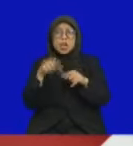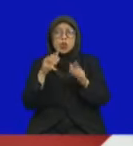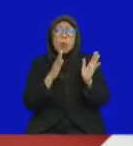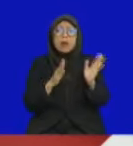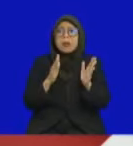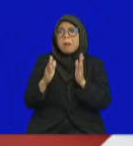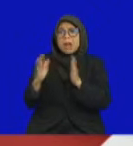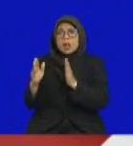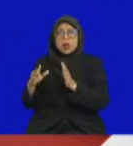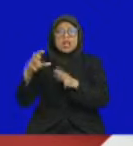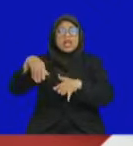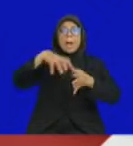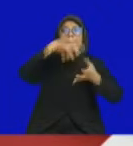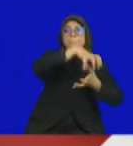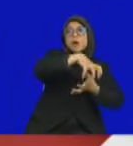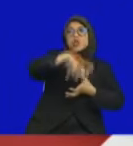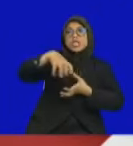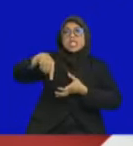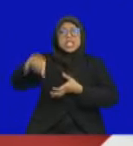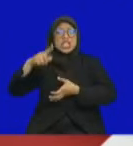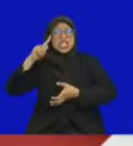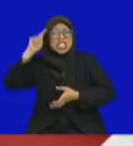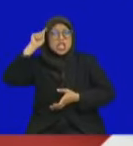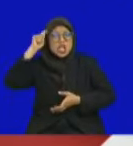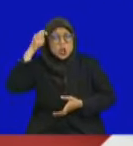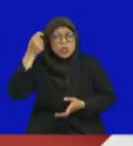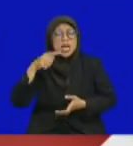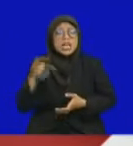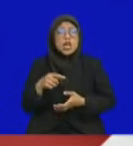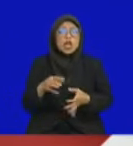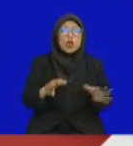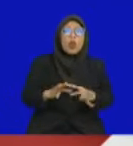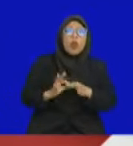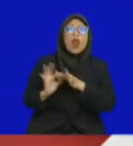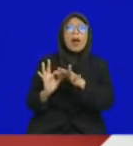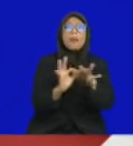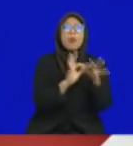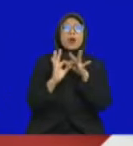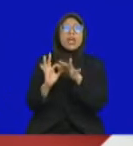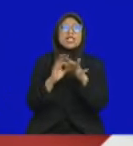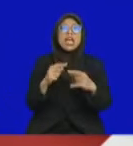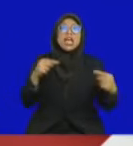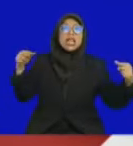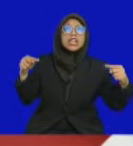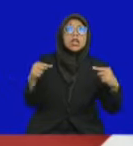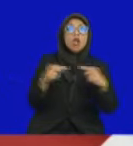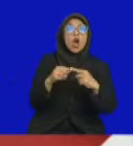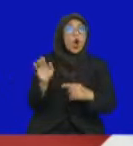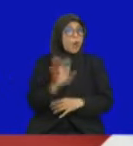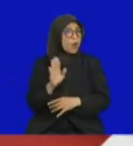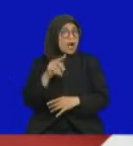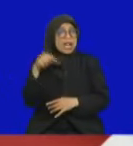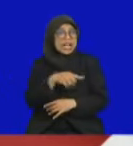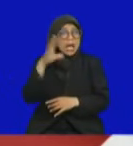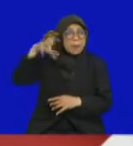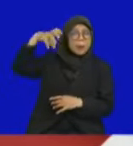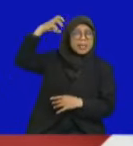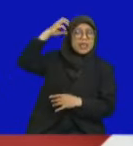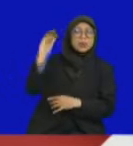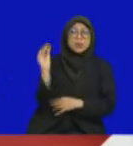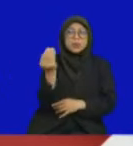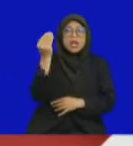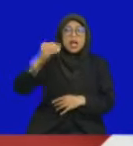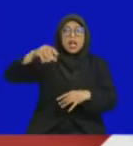posisi seperti inilah betapa sesungguhnya Partnership kolaborasi Sinergi bukan hanya pemerintah pusat